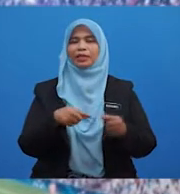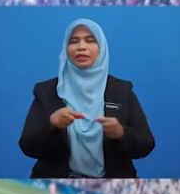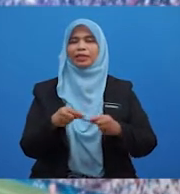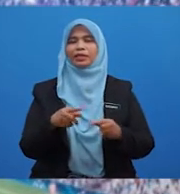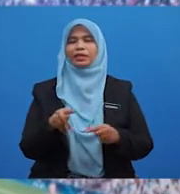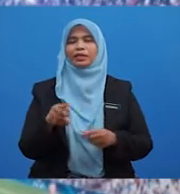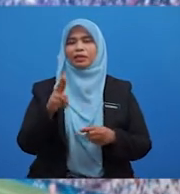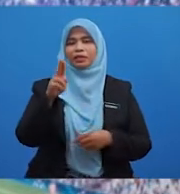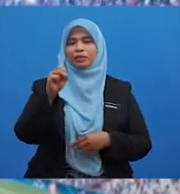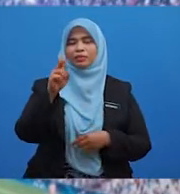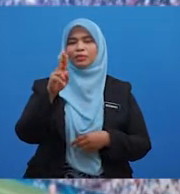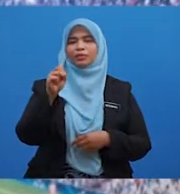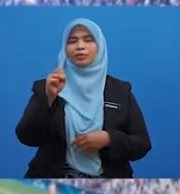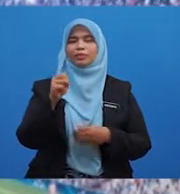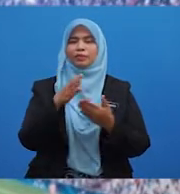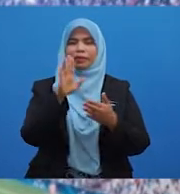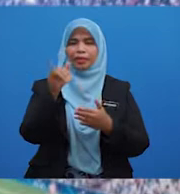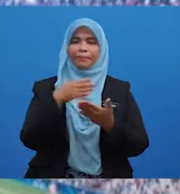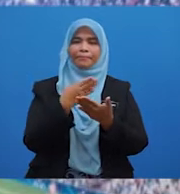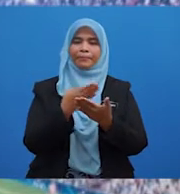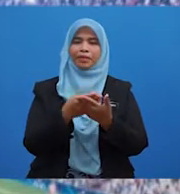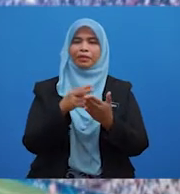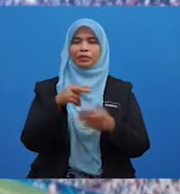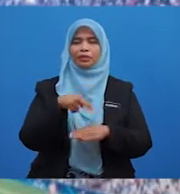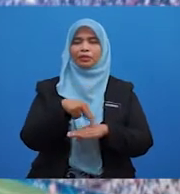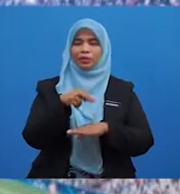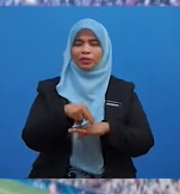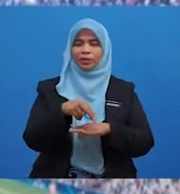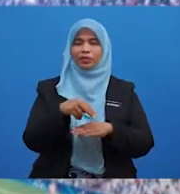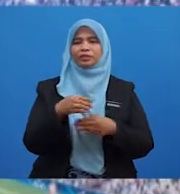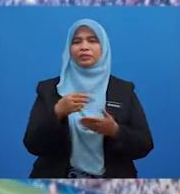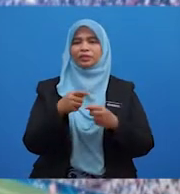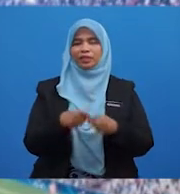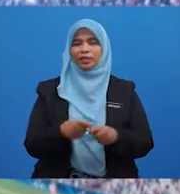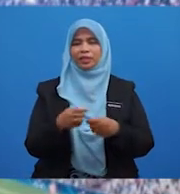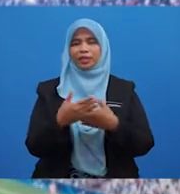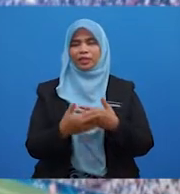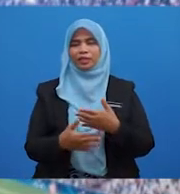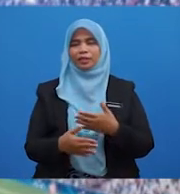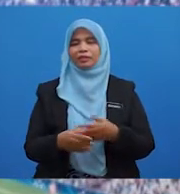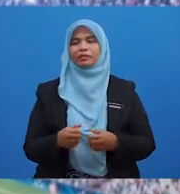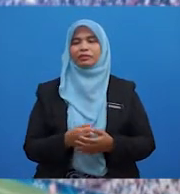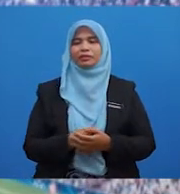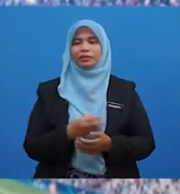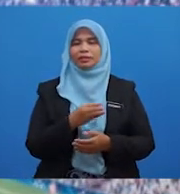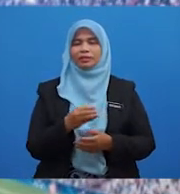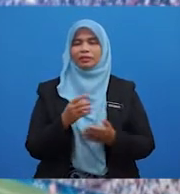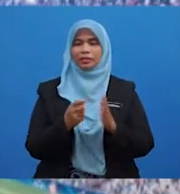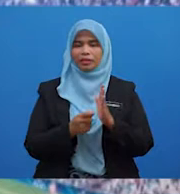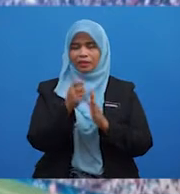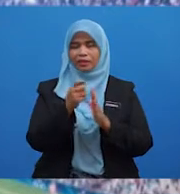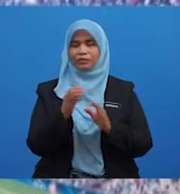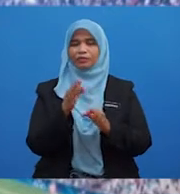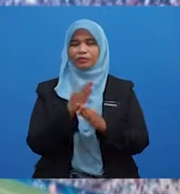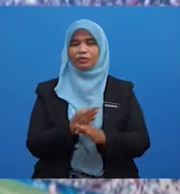baik, menurunkan tekanan darah, memperlahankan degupan jantung dan meningkatkan fungsi